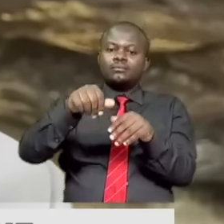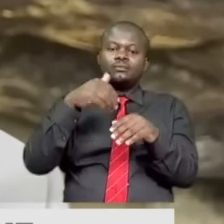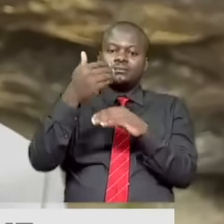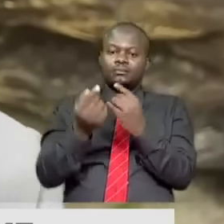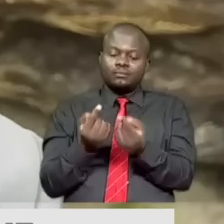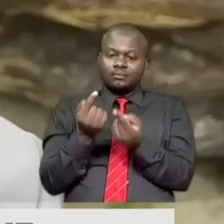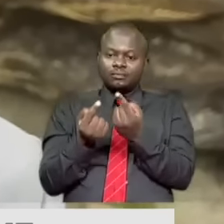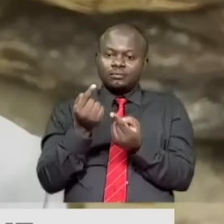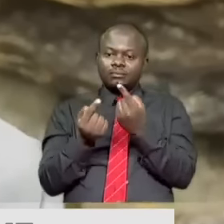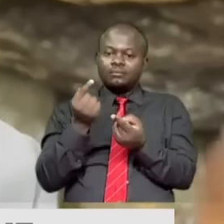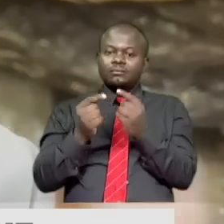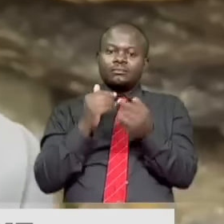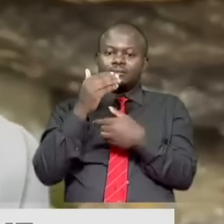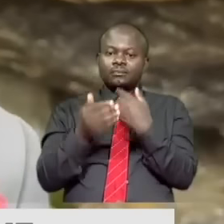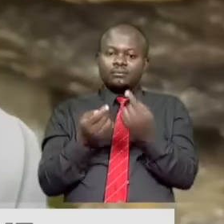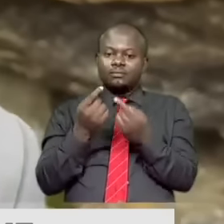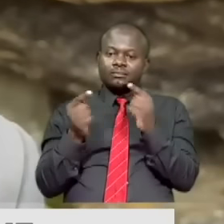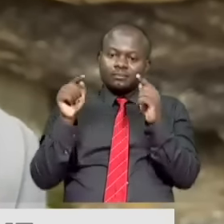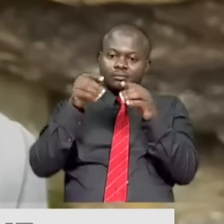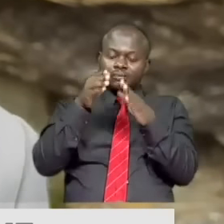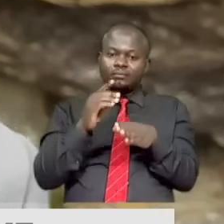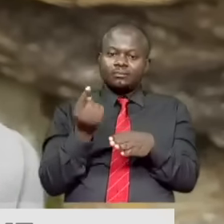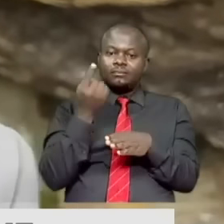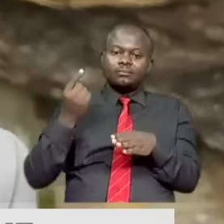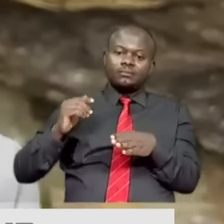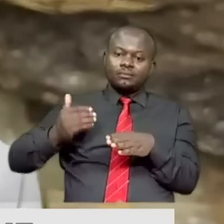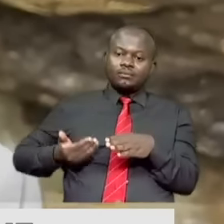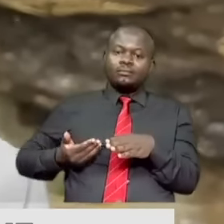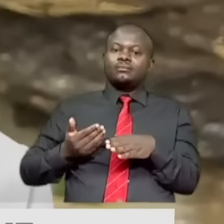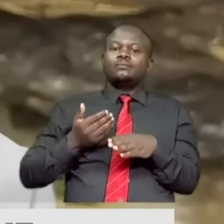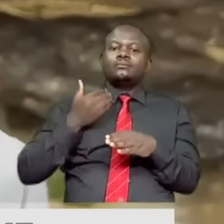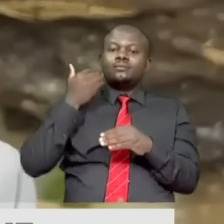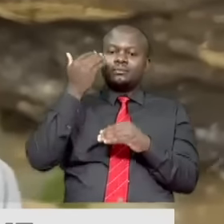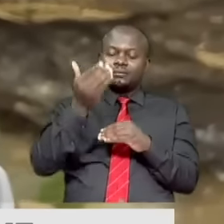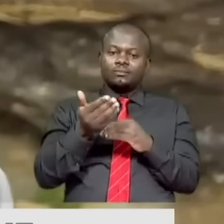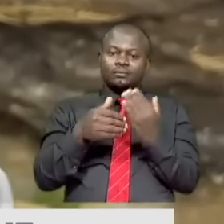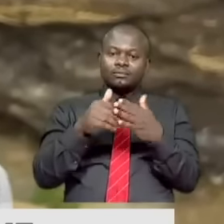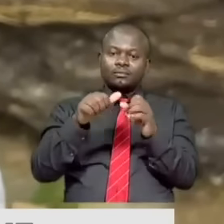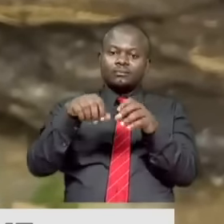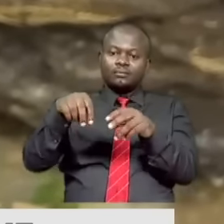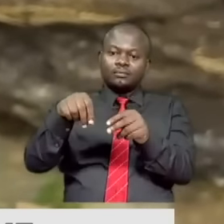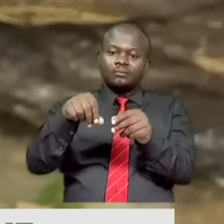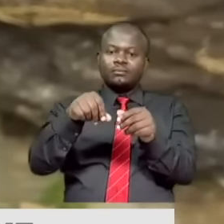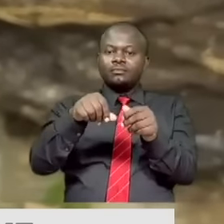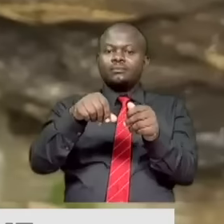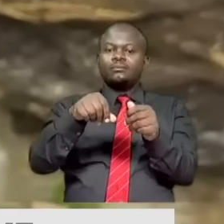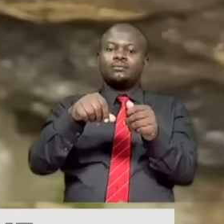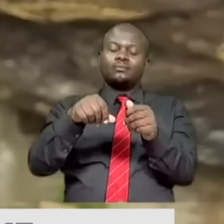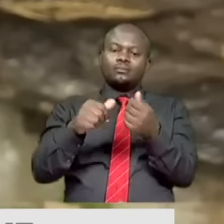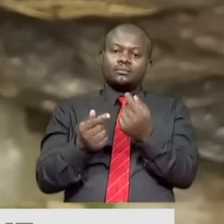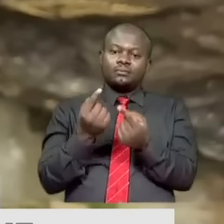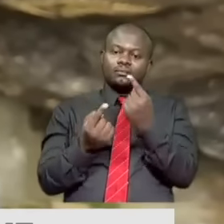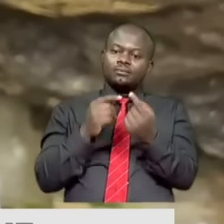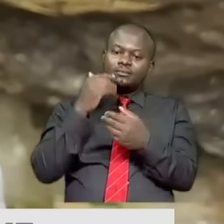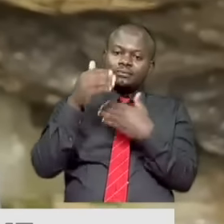barateka. Batetse haza kuza umuntu umwe w'umugore uretse ko nibagiye izina rye, araza afata umunyu aragenda arateka.